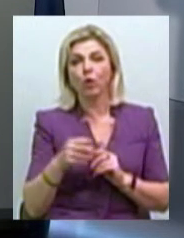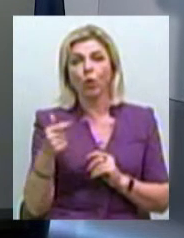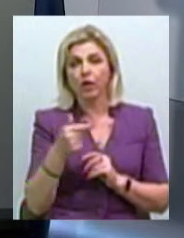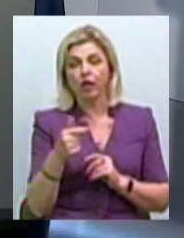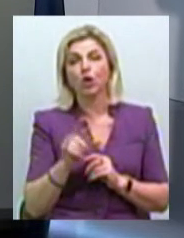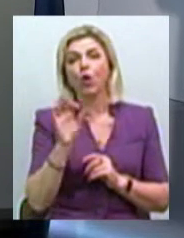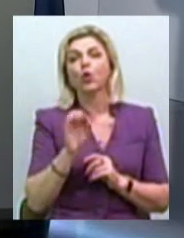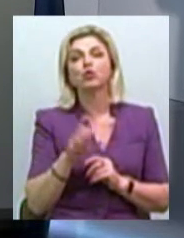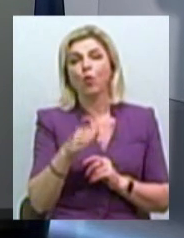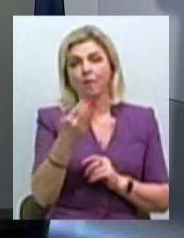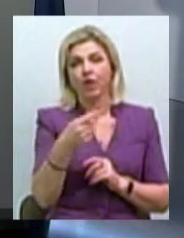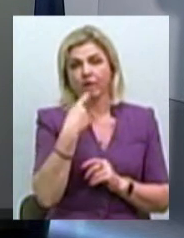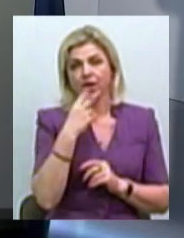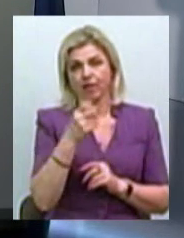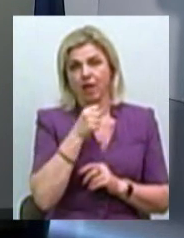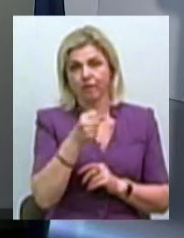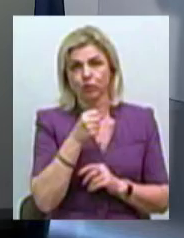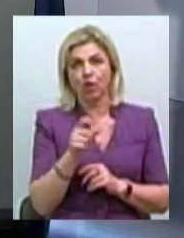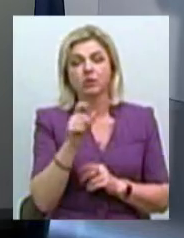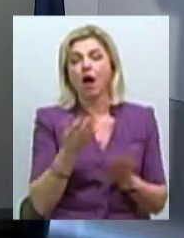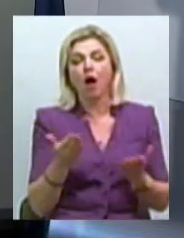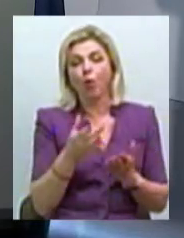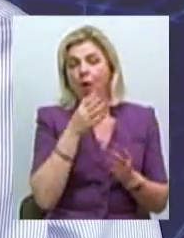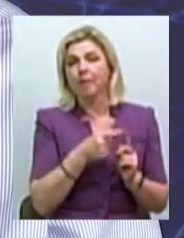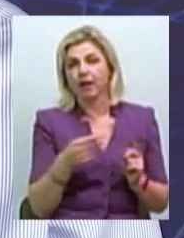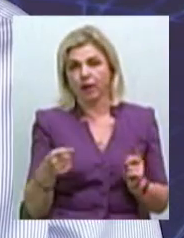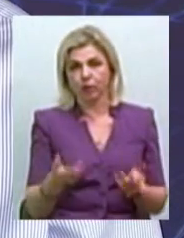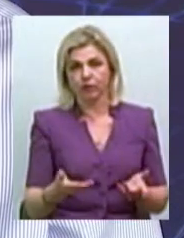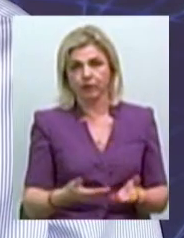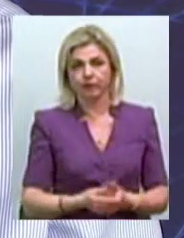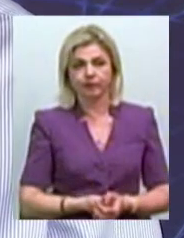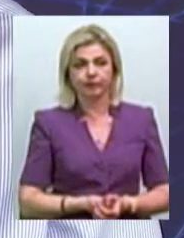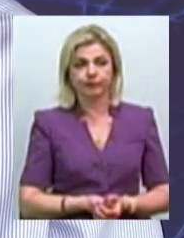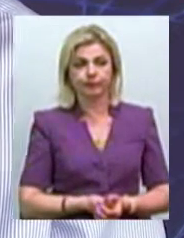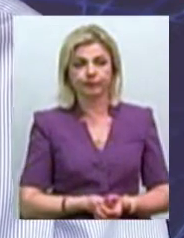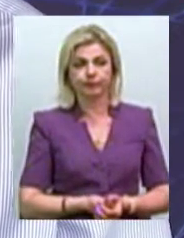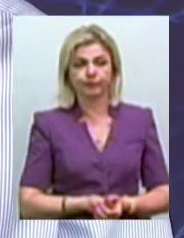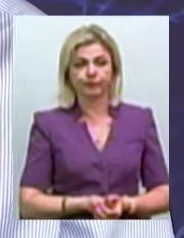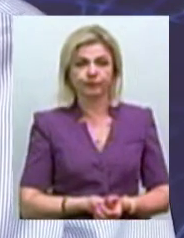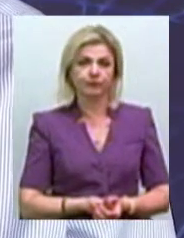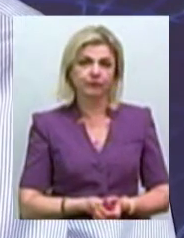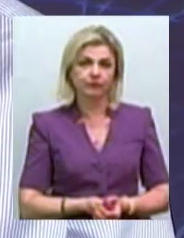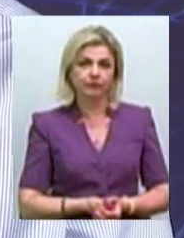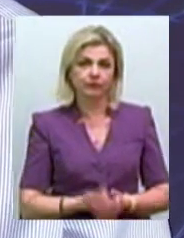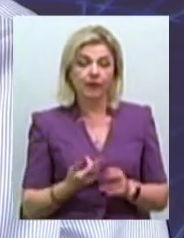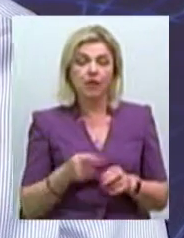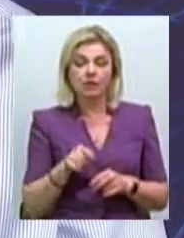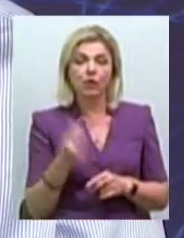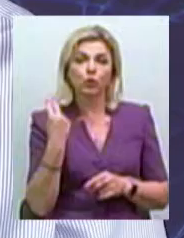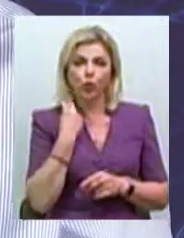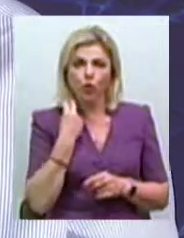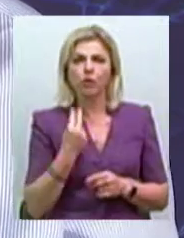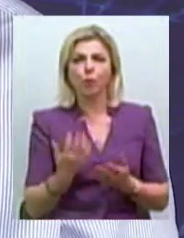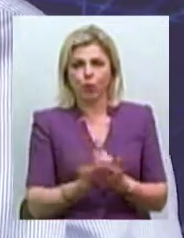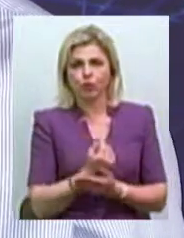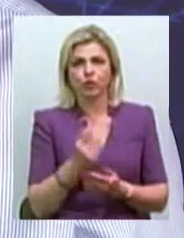що ви говорили на брифінгу, частку якого ми бачили в відеосюжеті? Ви знаєте, цей борг утворився на протязі,